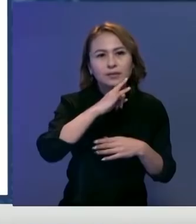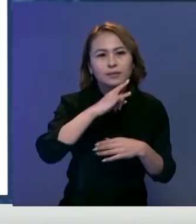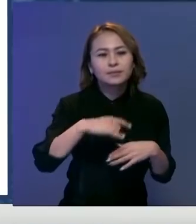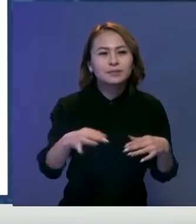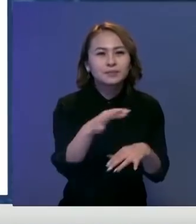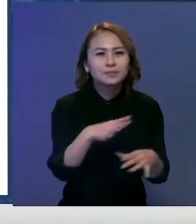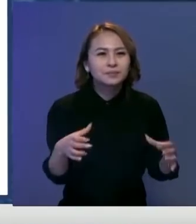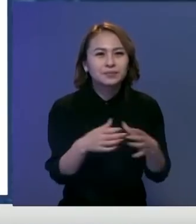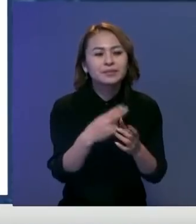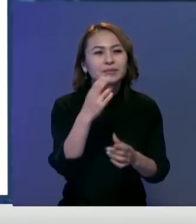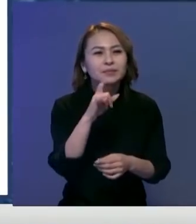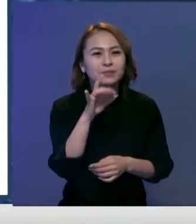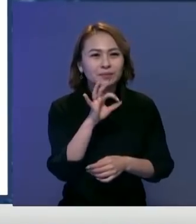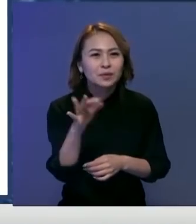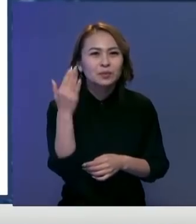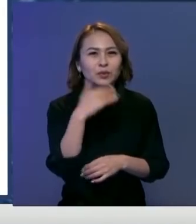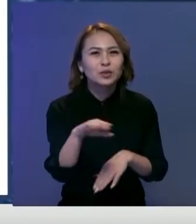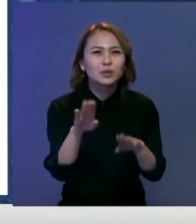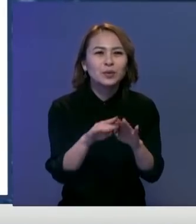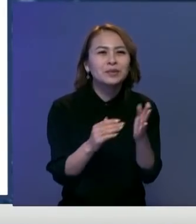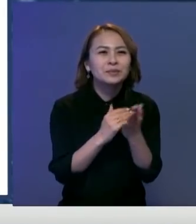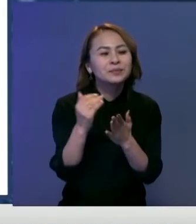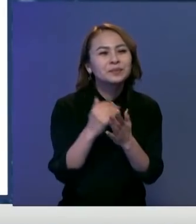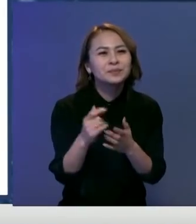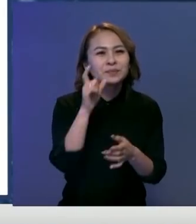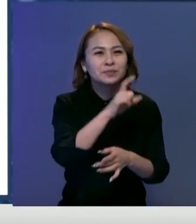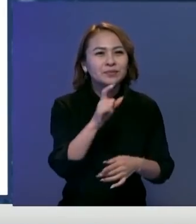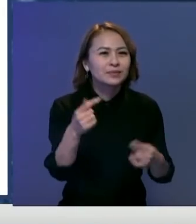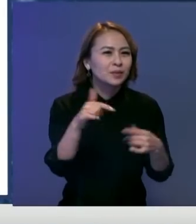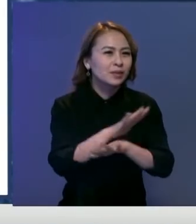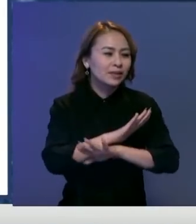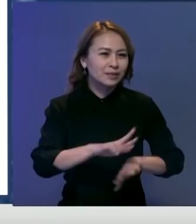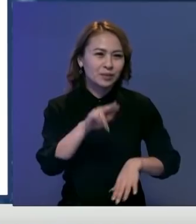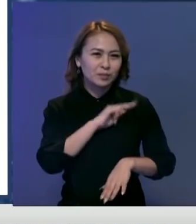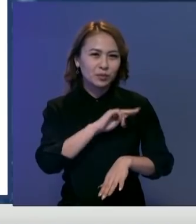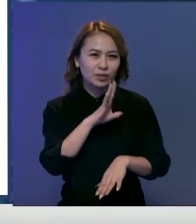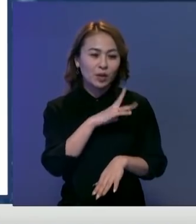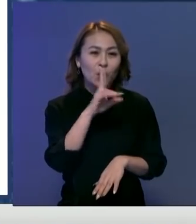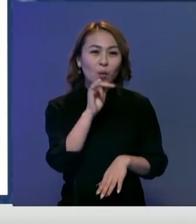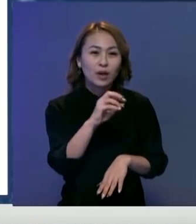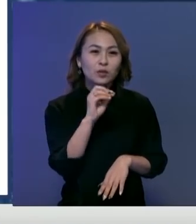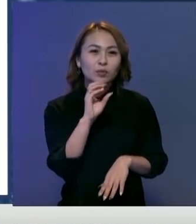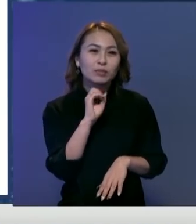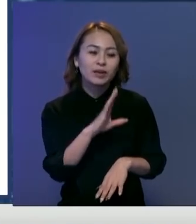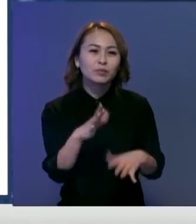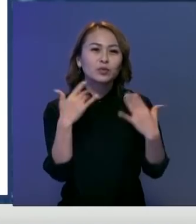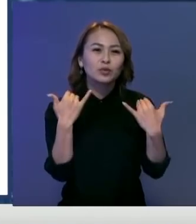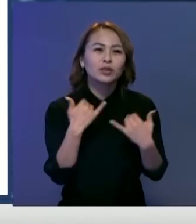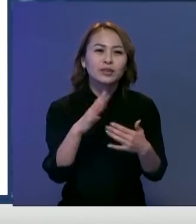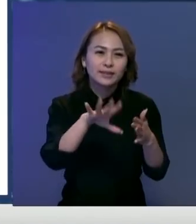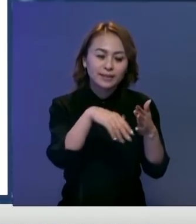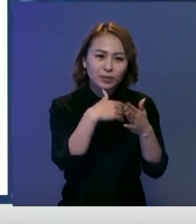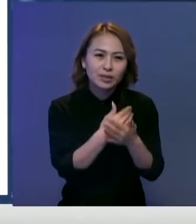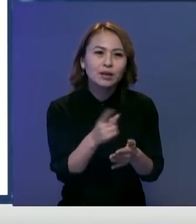Қазақтан облысының әкімі Даниял Ахмет, оның мұндай жоғары лауазымға лайығыместігін айтып қызметінен босатады. Қуат Тумабаевтың